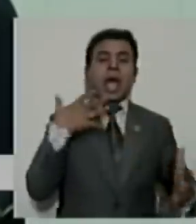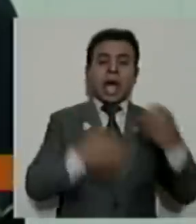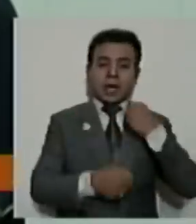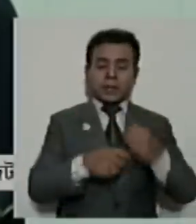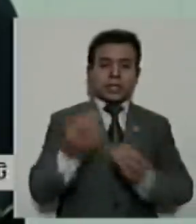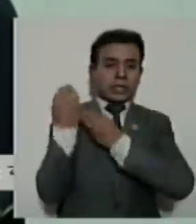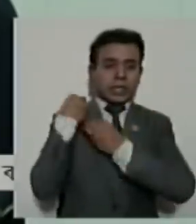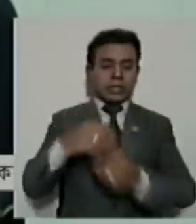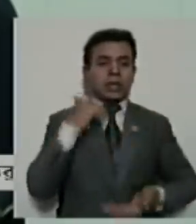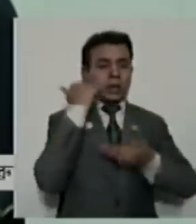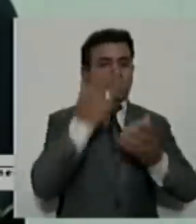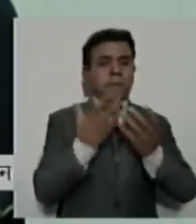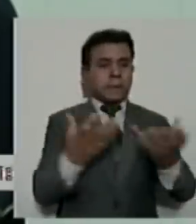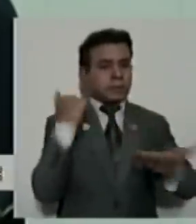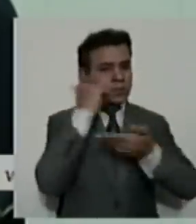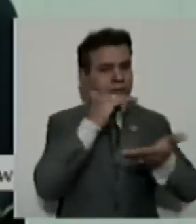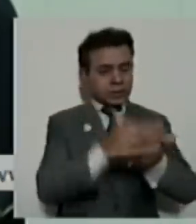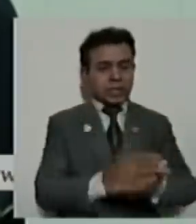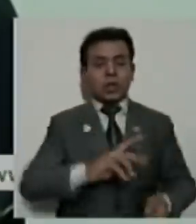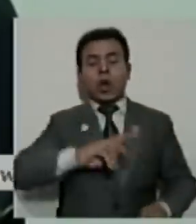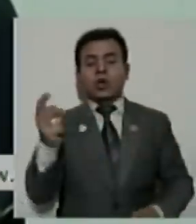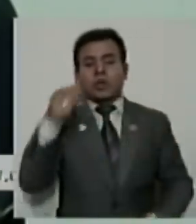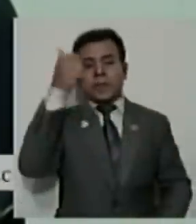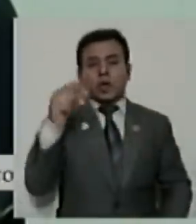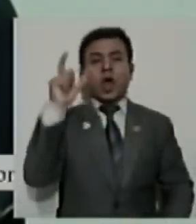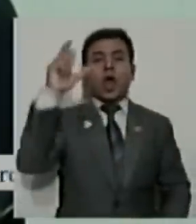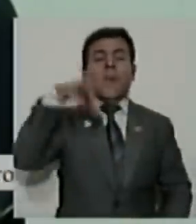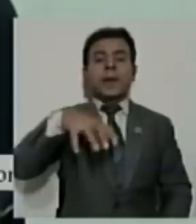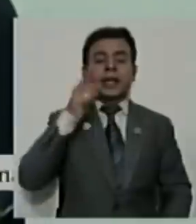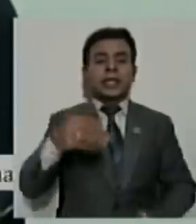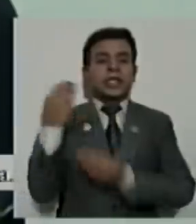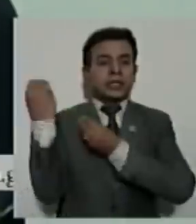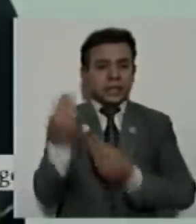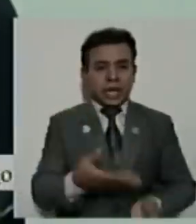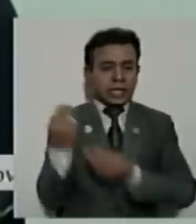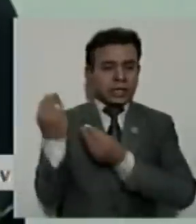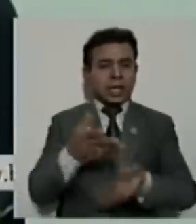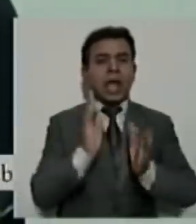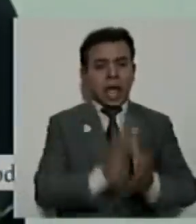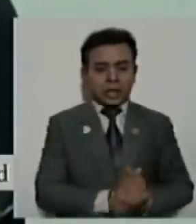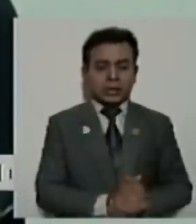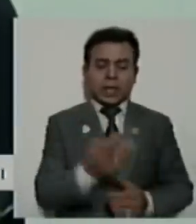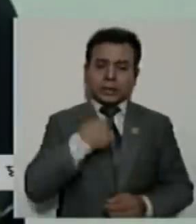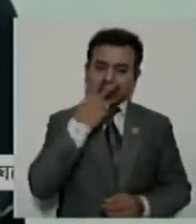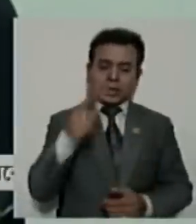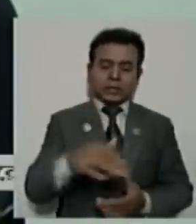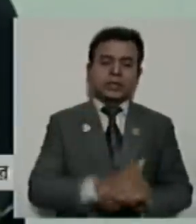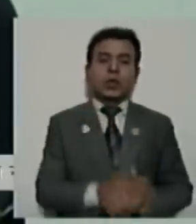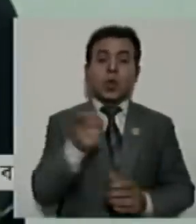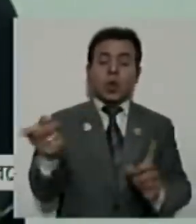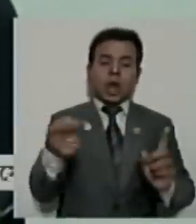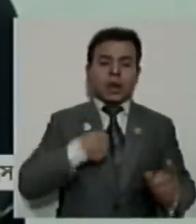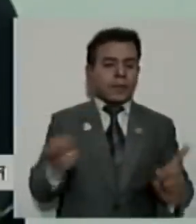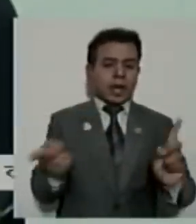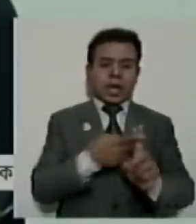অনেক সময় সেগুলো বিভিন্নভাবে ছবি তুলে পাঠান। আমি অনুরোধ জানাবো সর্বস্তরের পরিচালকবৃন্দ, তত্ত্বাবধায়কবৃন্দকে, যে ওনারা